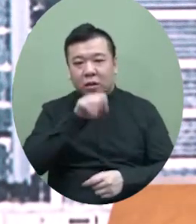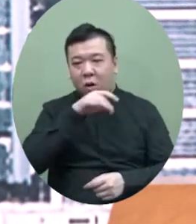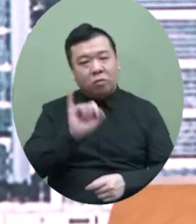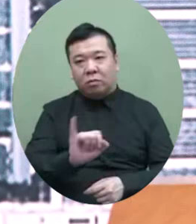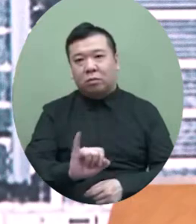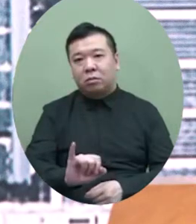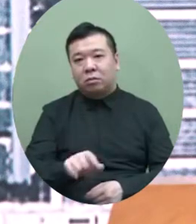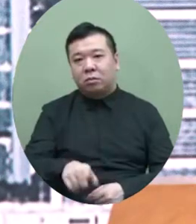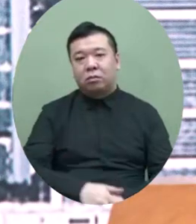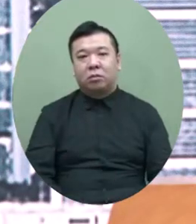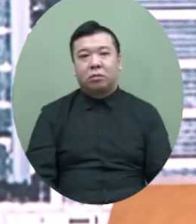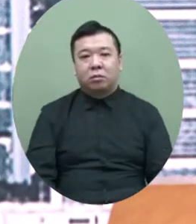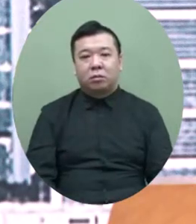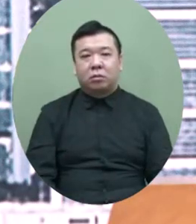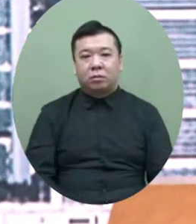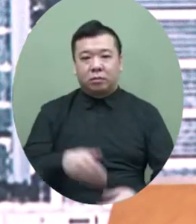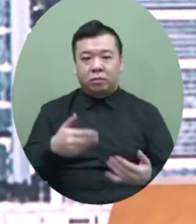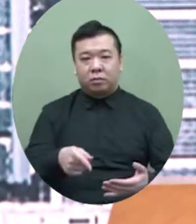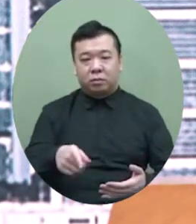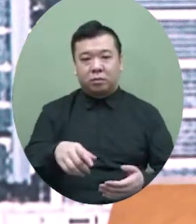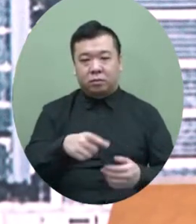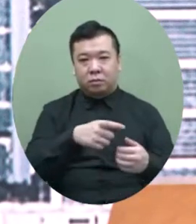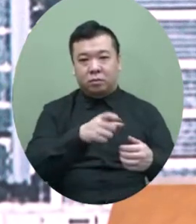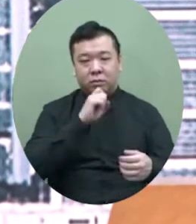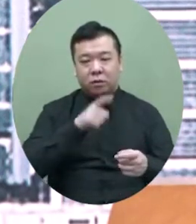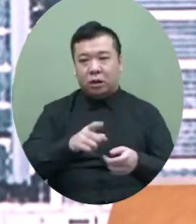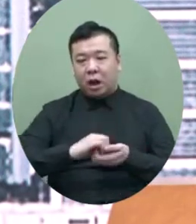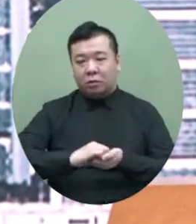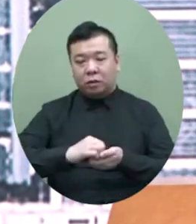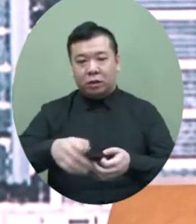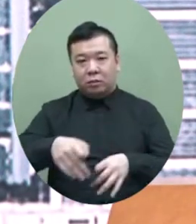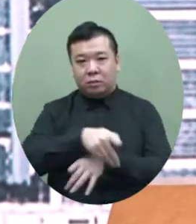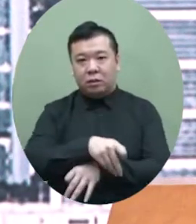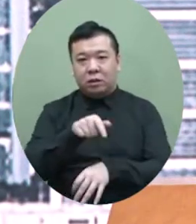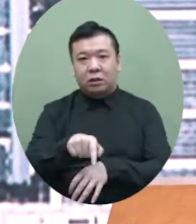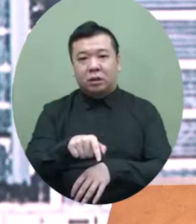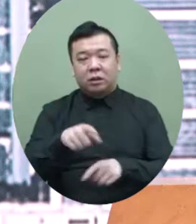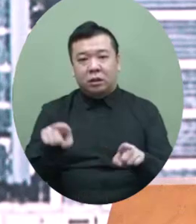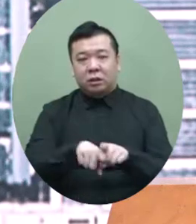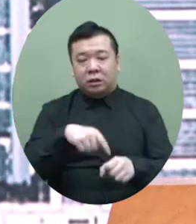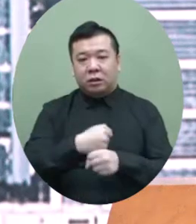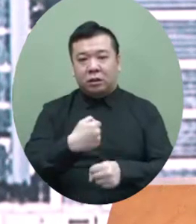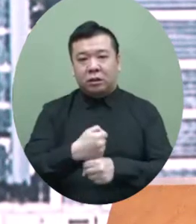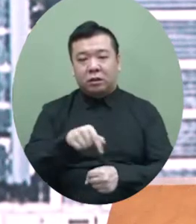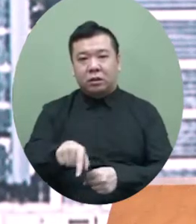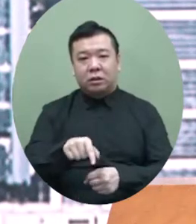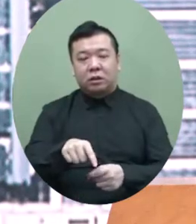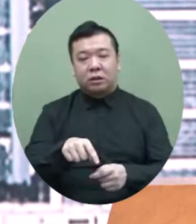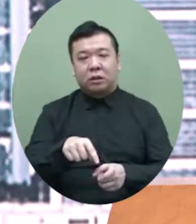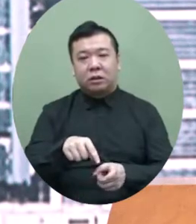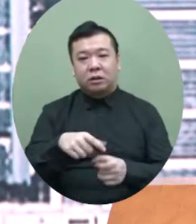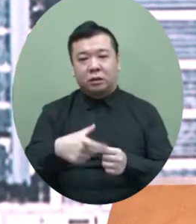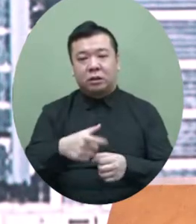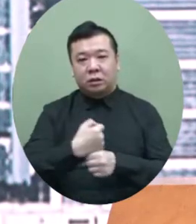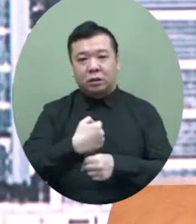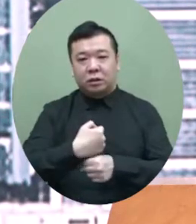嘅嚇。今次每一間嘅同我哋合約有即係一齊做合約伙伴嚟到做呢個